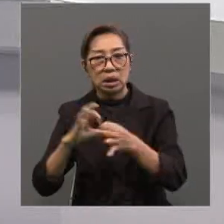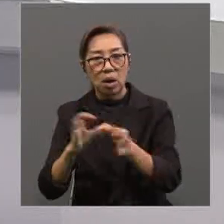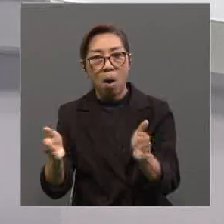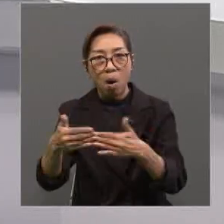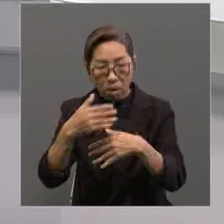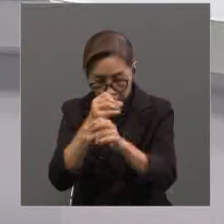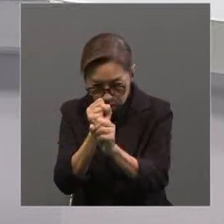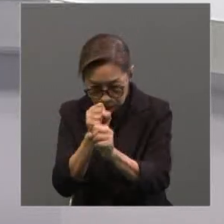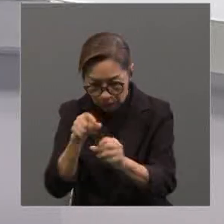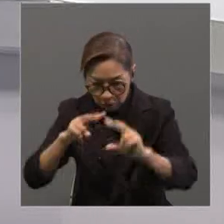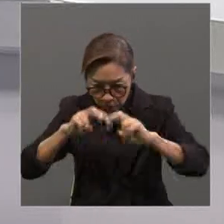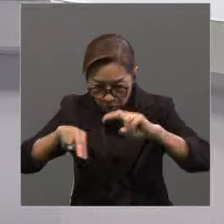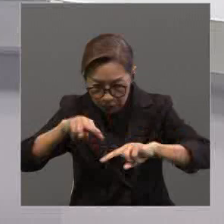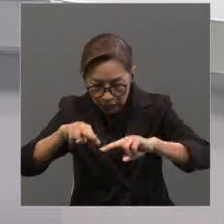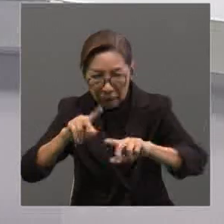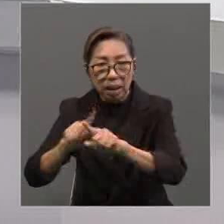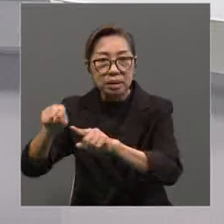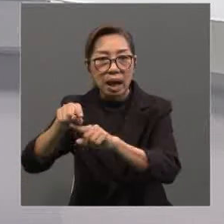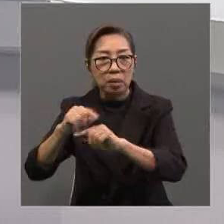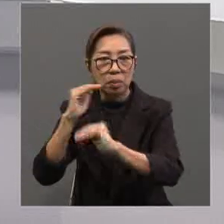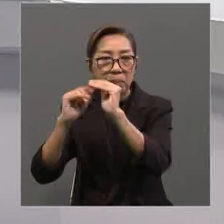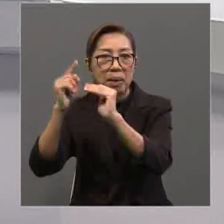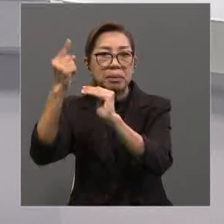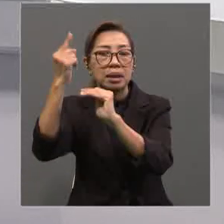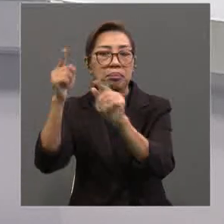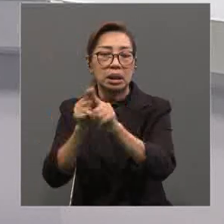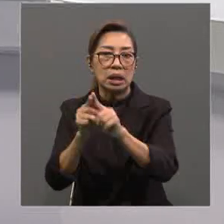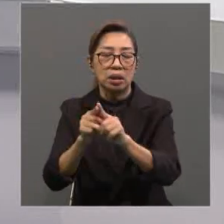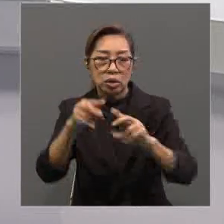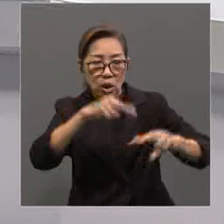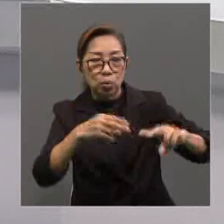แลบที่จะทำให้การตรวจวินิจฉัยเนี่ยเป็นไปอย่างมีประสิทธิภาพแล้วก็รวดเร็วนะคะ